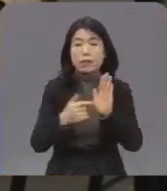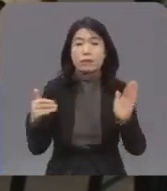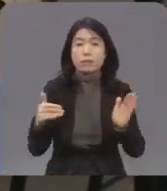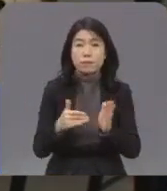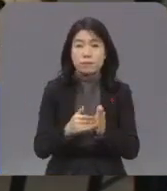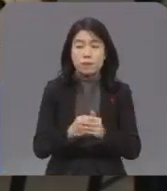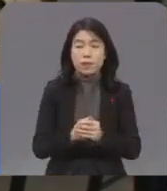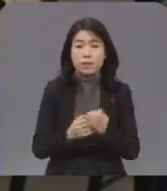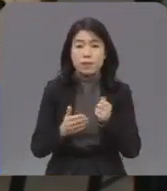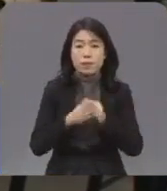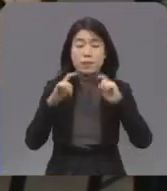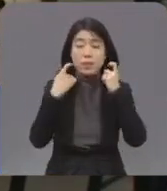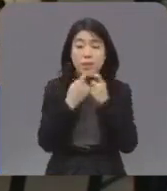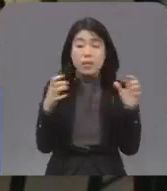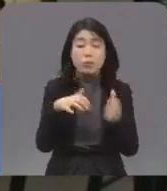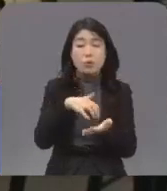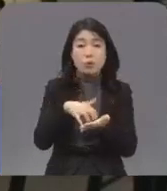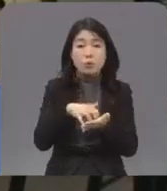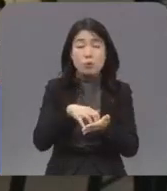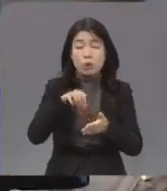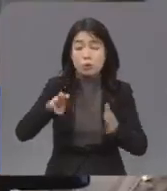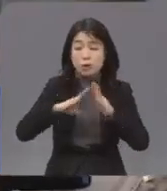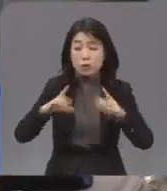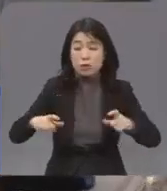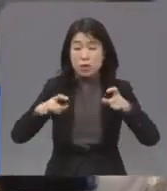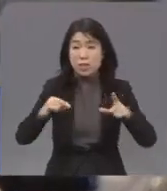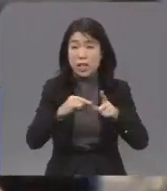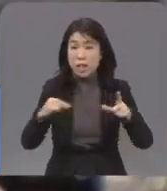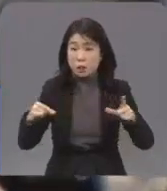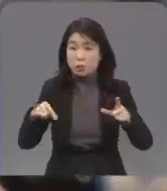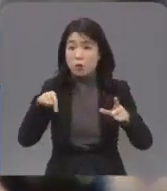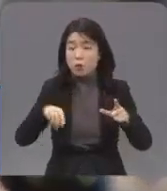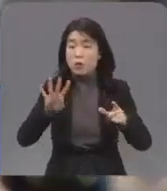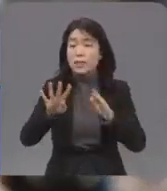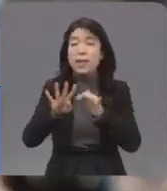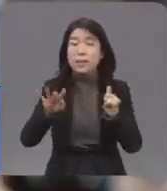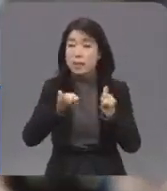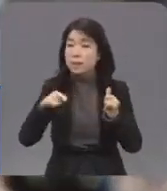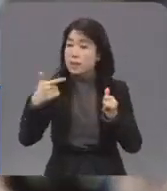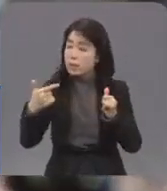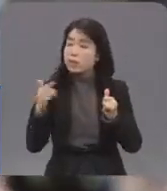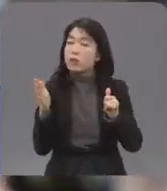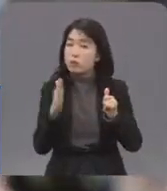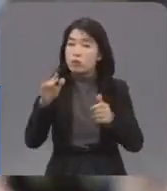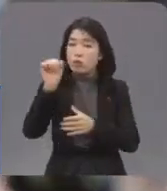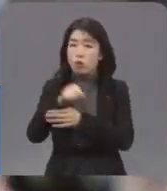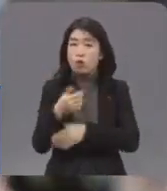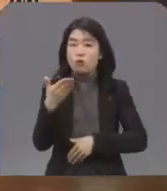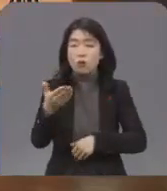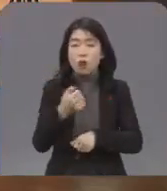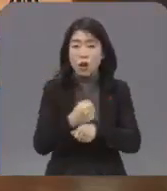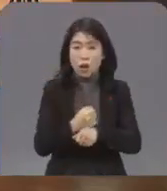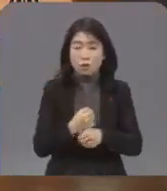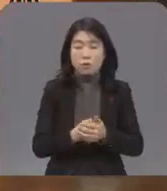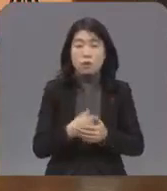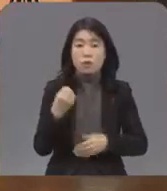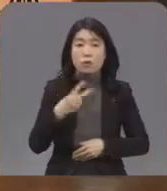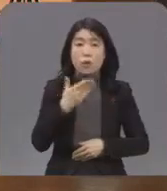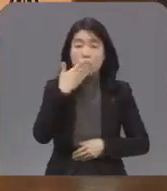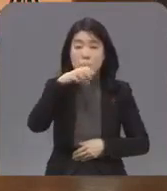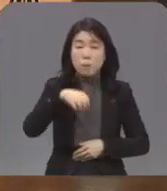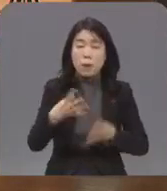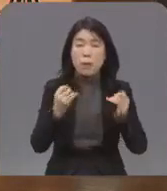밝혔습니다. 이에 따라 사적 모임 인원은 광주와 전남 일부 지역이 4명에서 6명까지 허용됐고, 식당 등